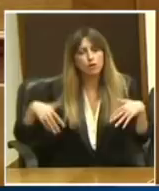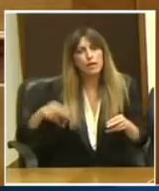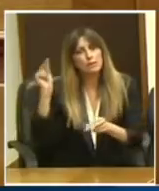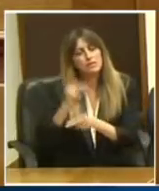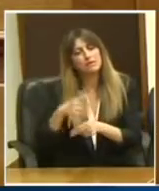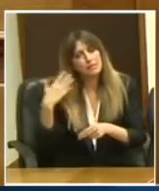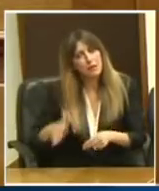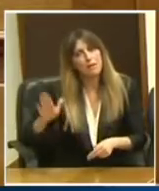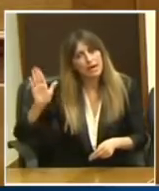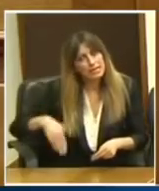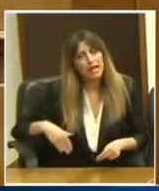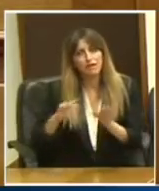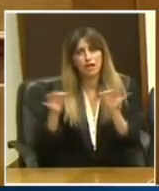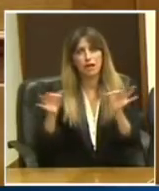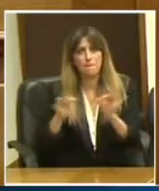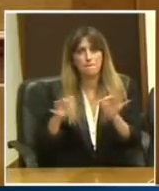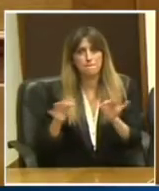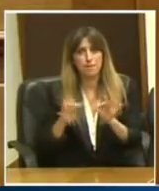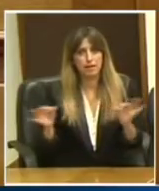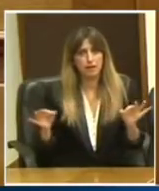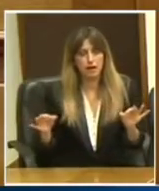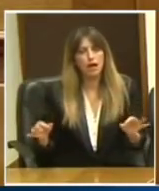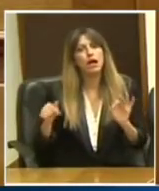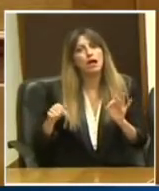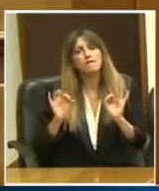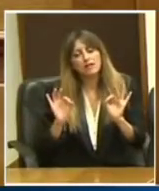σε συνεννόηση με τους θεσμούς,